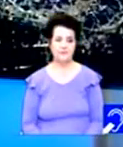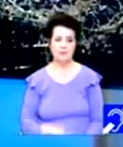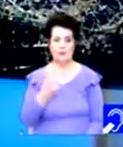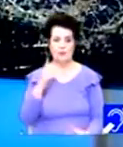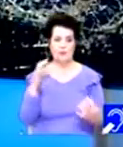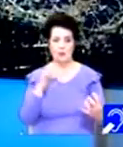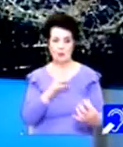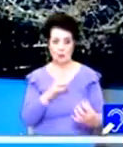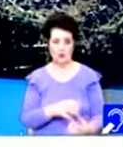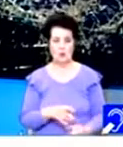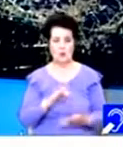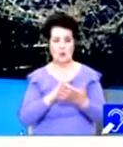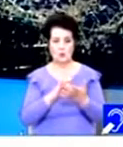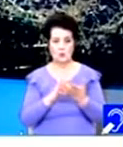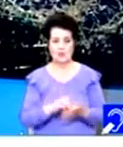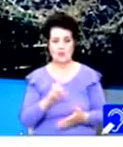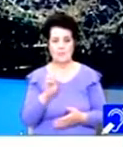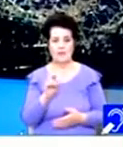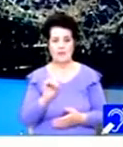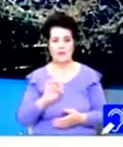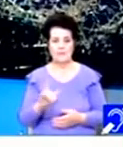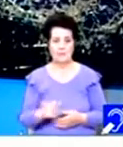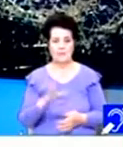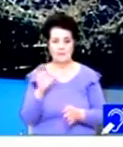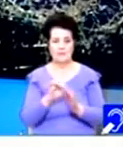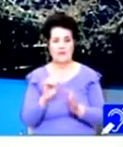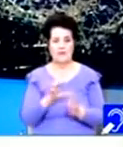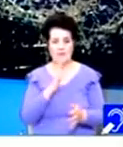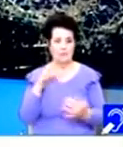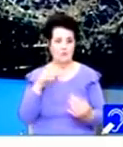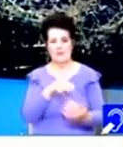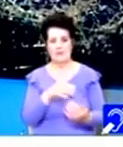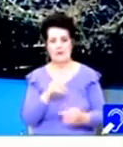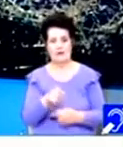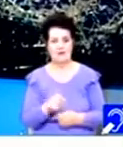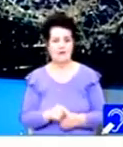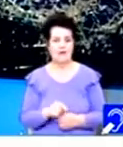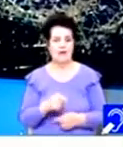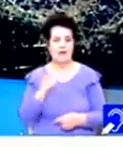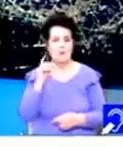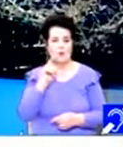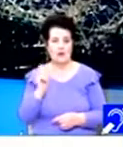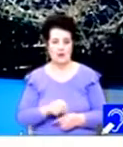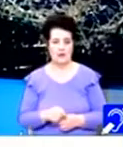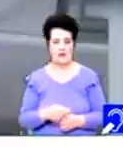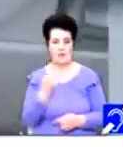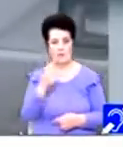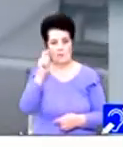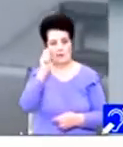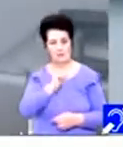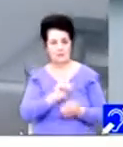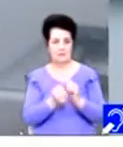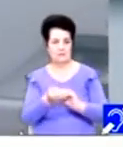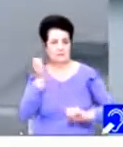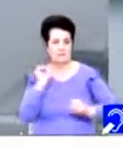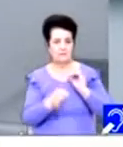Un autocar cu turiști basarabeni a fost atacat în Ucraina. Doi bărbați au aruncat cu pietre și bucăți de beton. A fost